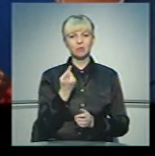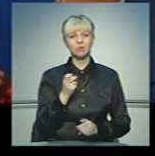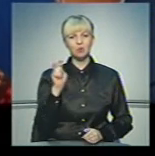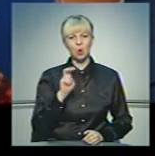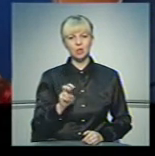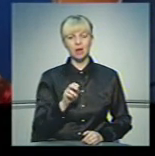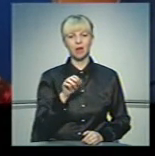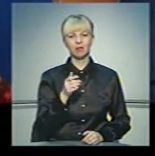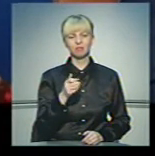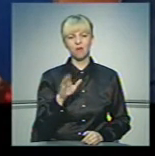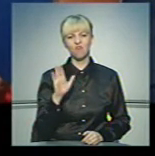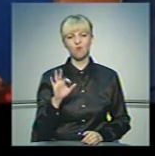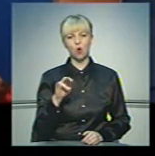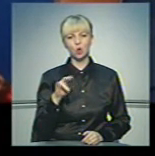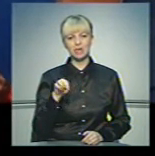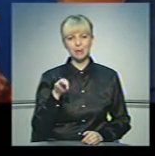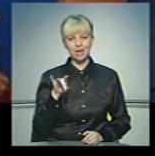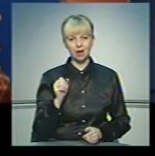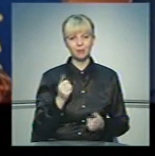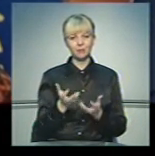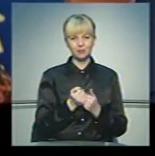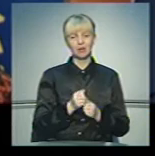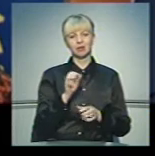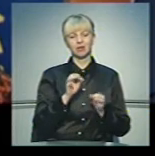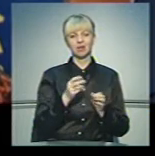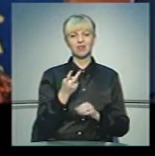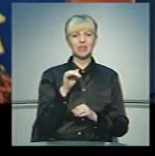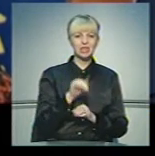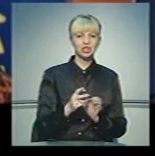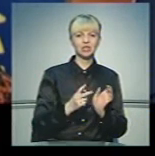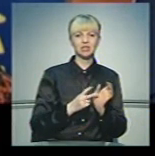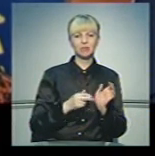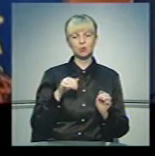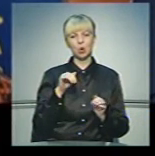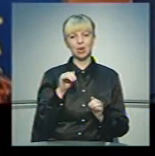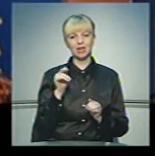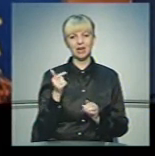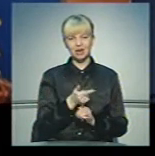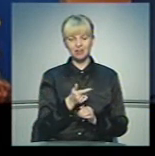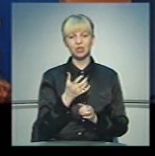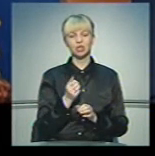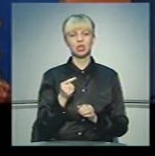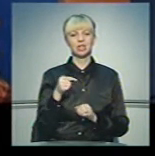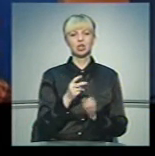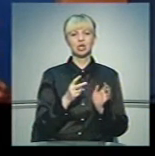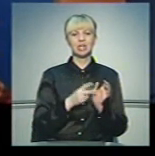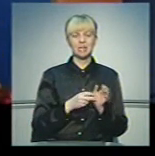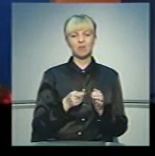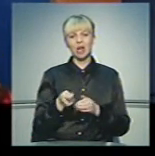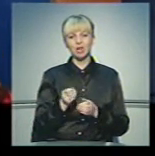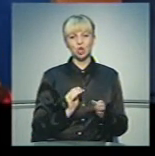доларів від пана Володимира, ми їх еквівалентно 2800 гривень врахували, ще 1200 доклали з каси